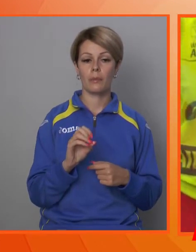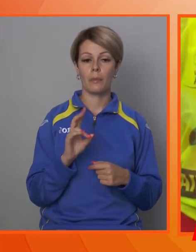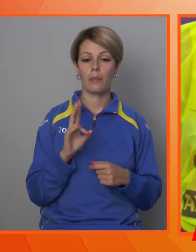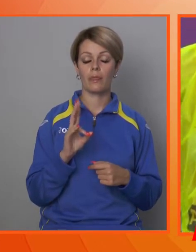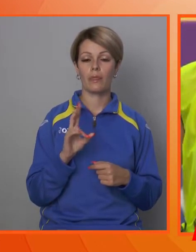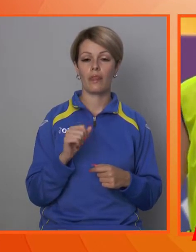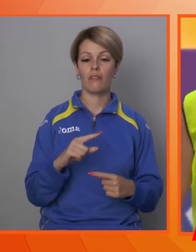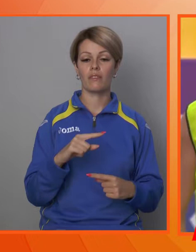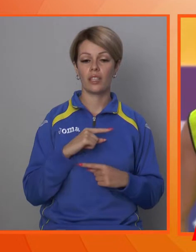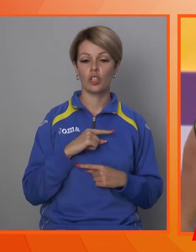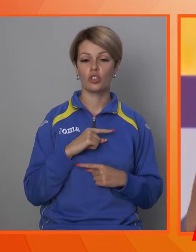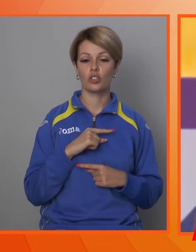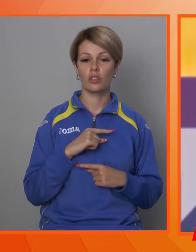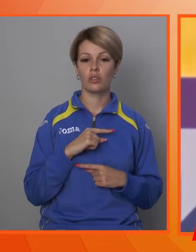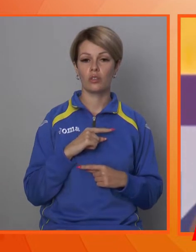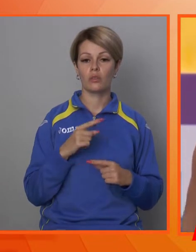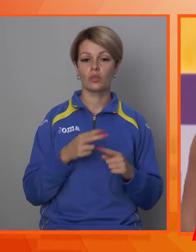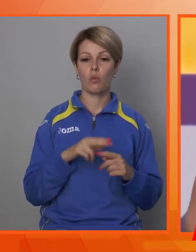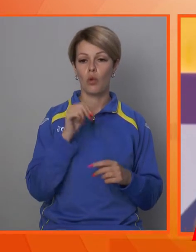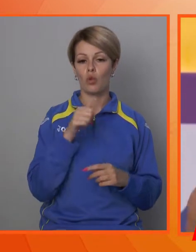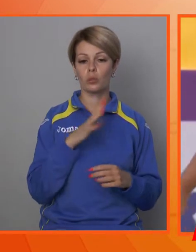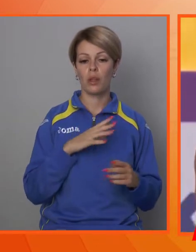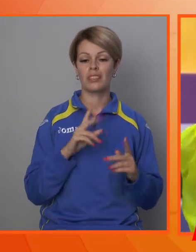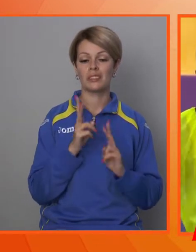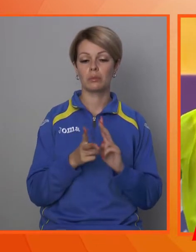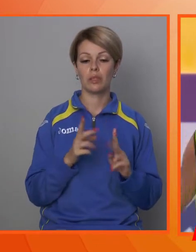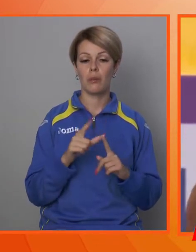фініші у цьому році була зміна правил.